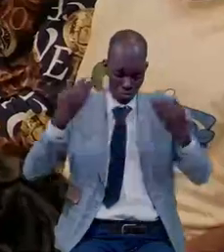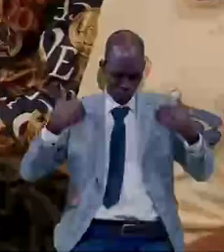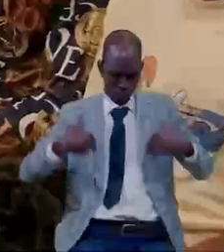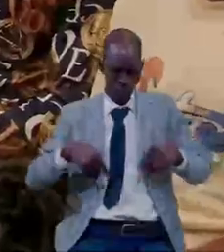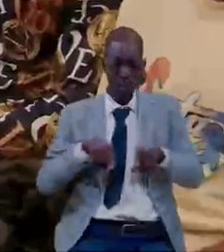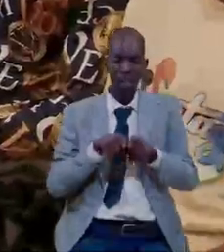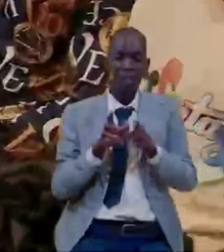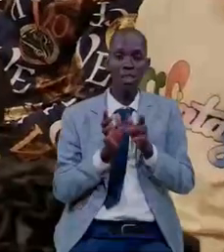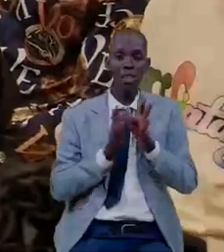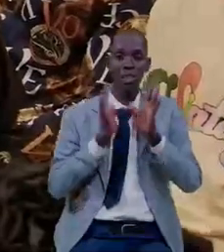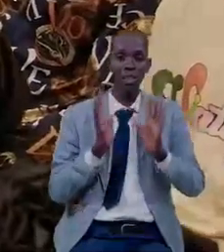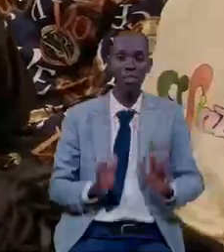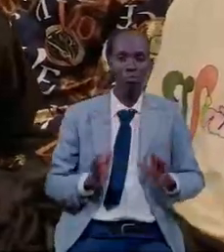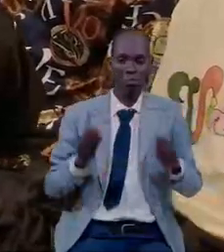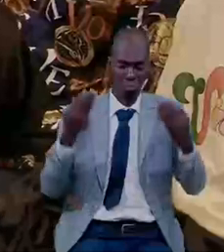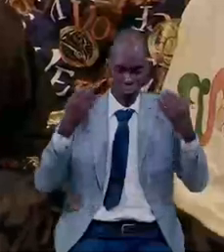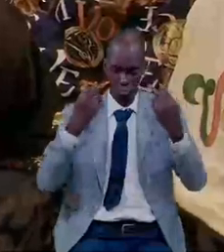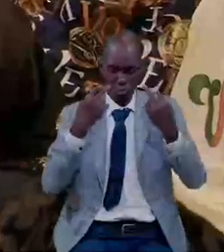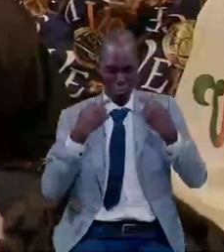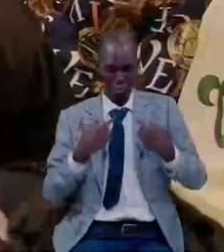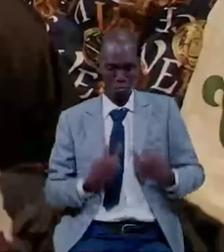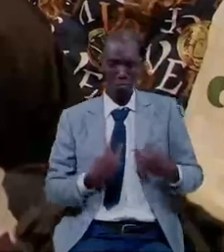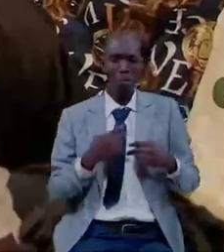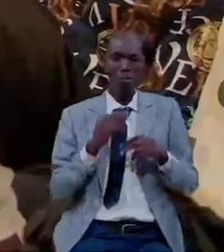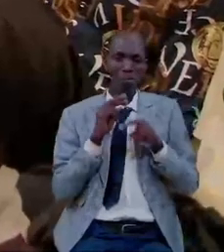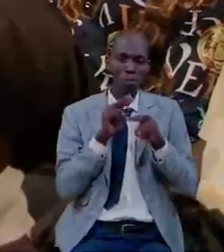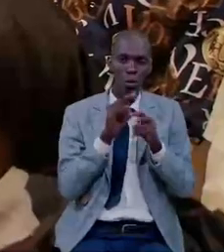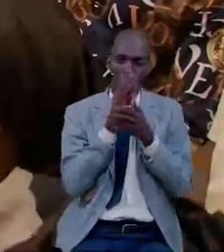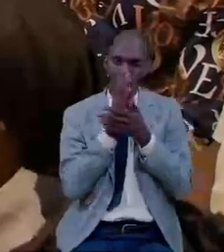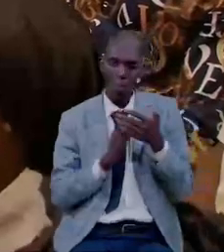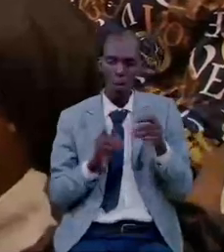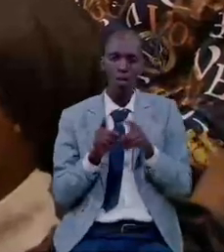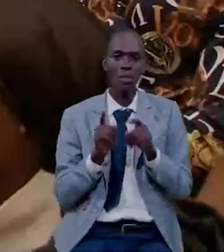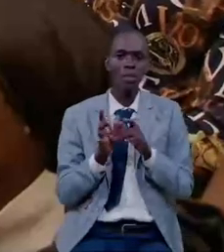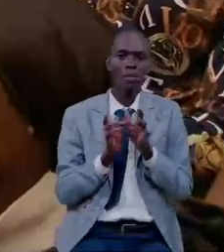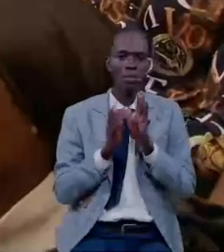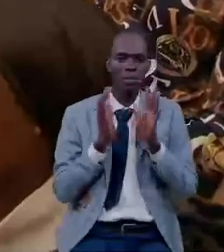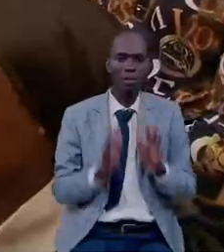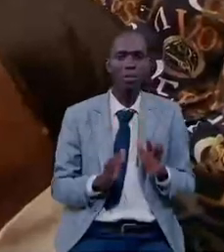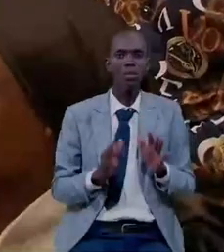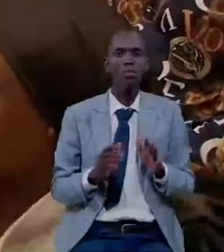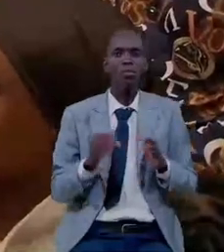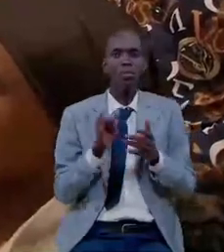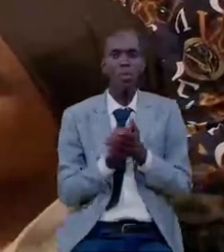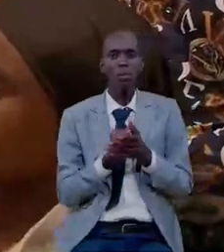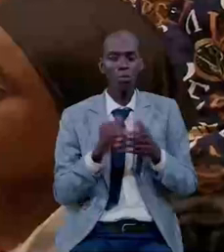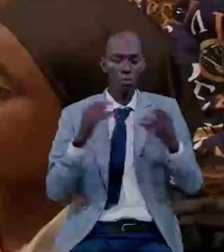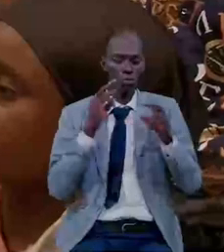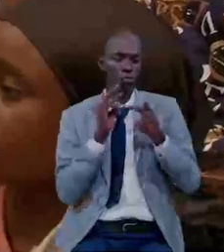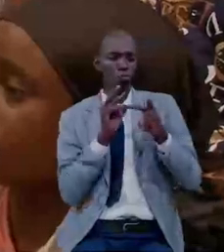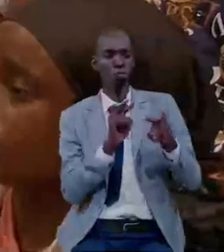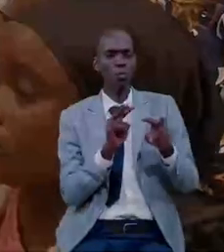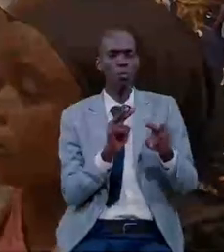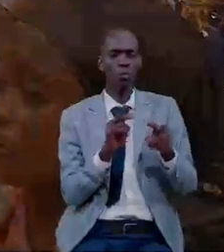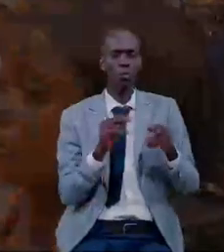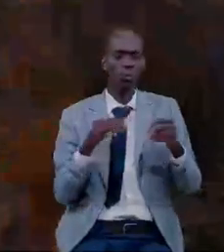extérieur? N'êtes-vous pas satisfait de l'aspect extérieur, de la similarité extérieure avec